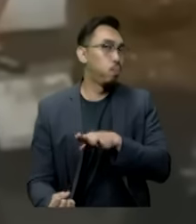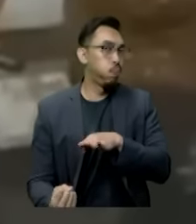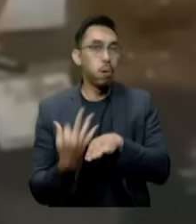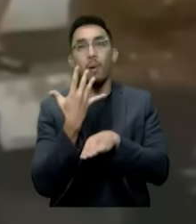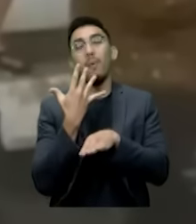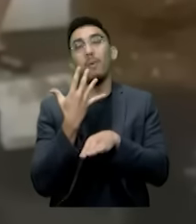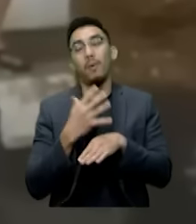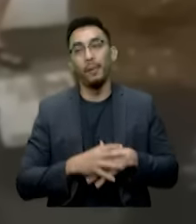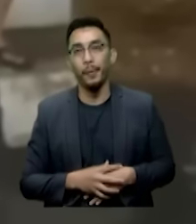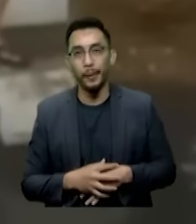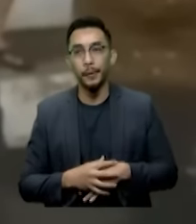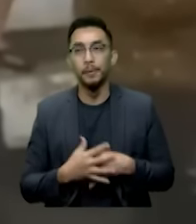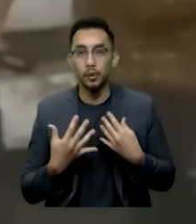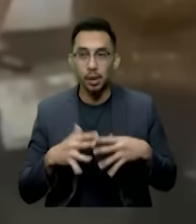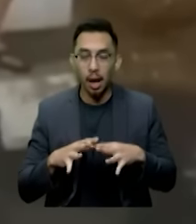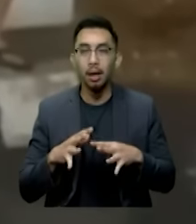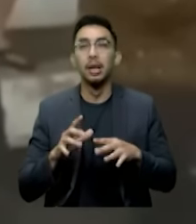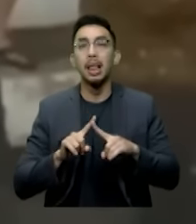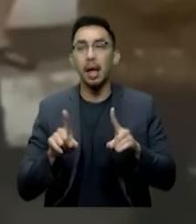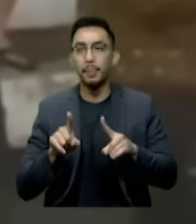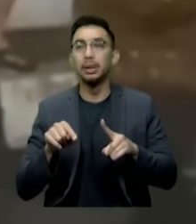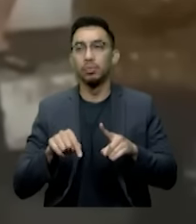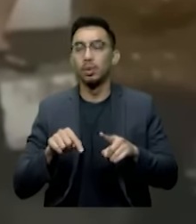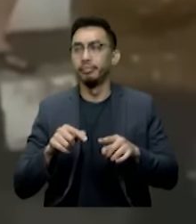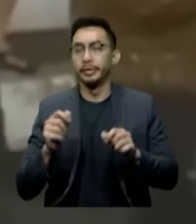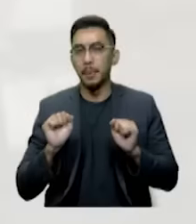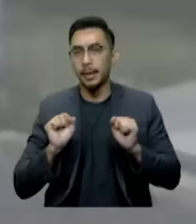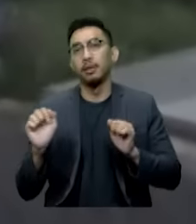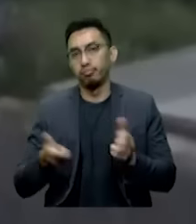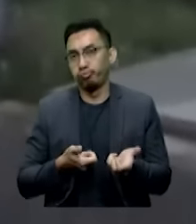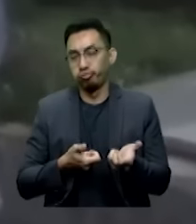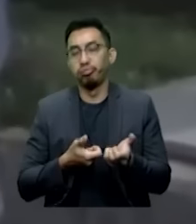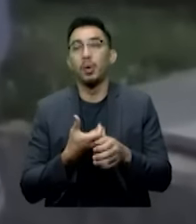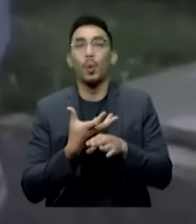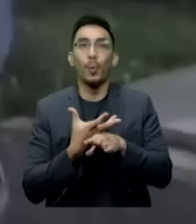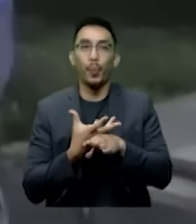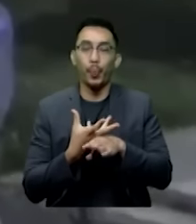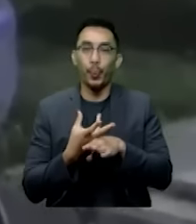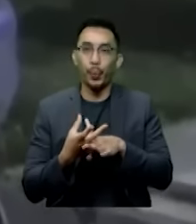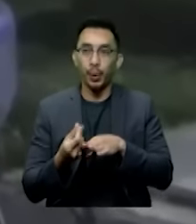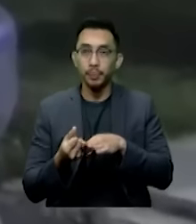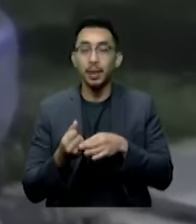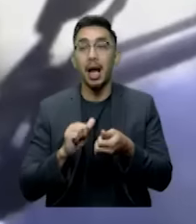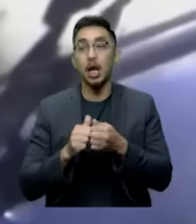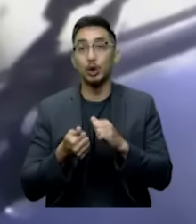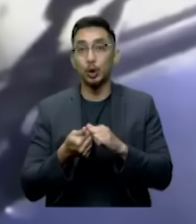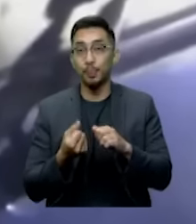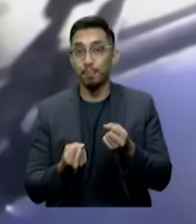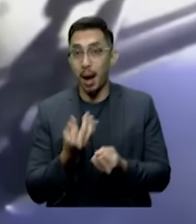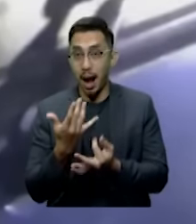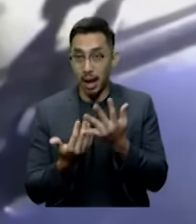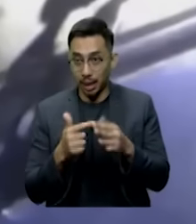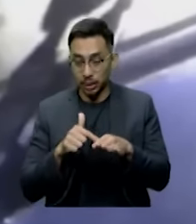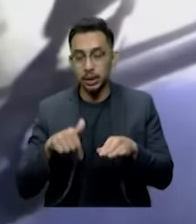kecepatan petugas juga, mobil langsung ditarik ke tempatnya. Kasus kebakaran ini masih diselidiki aparat